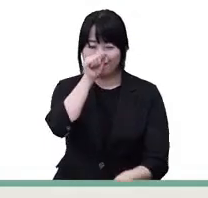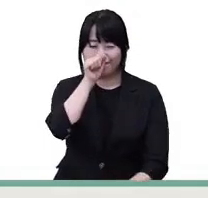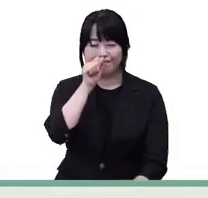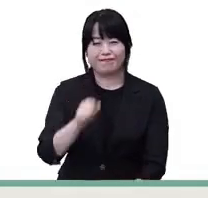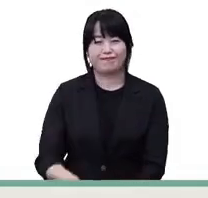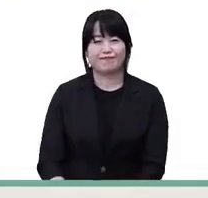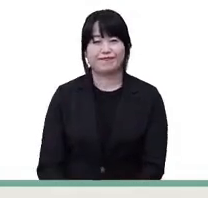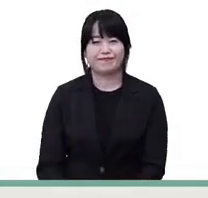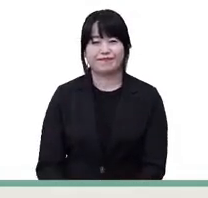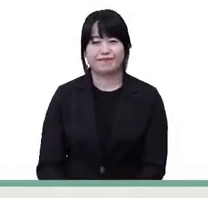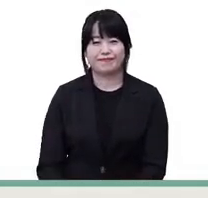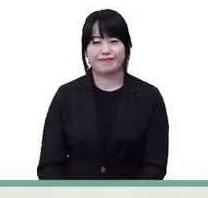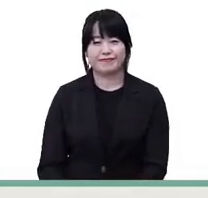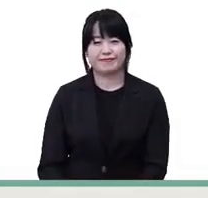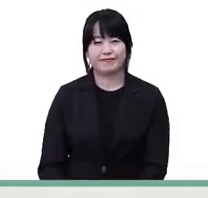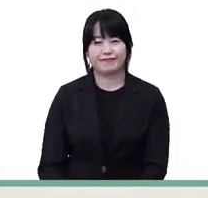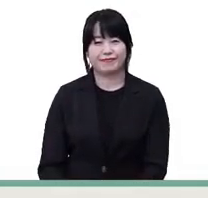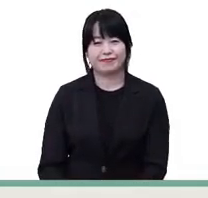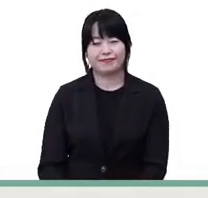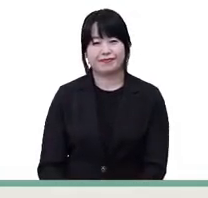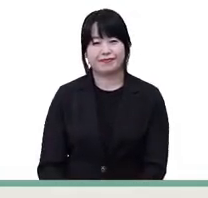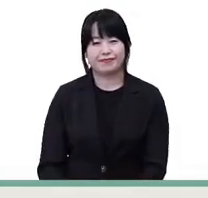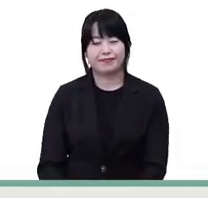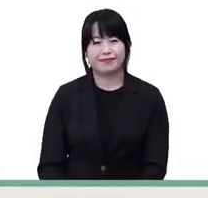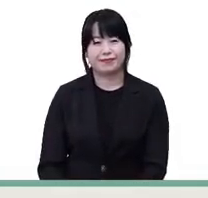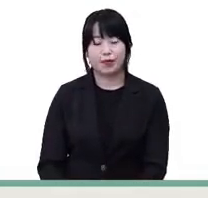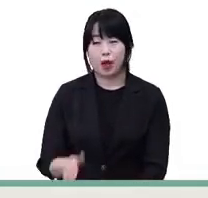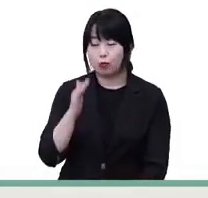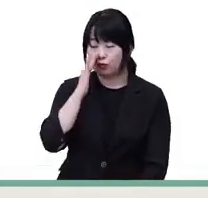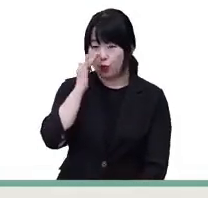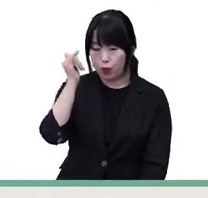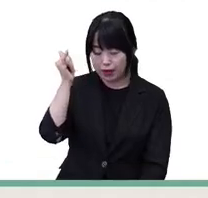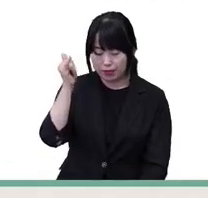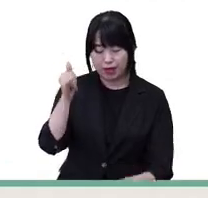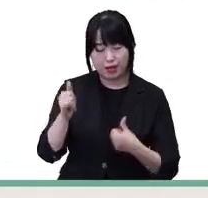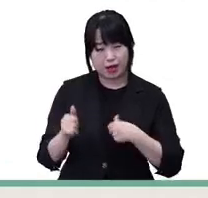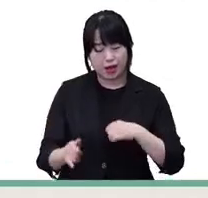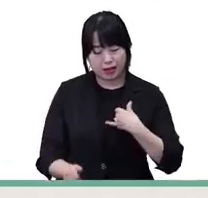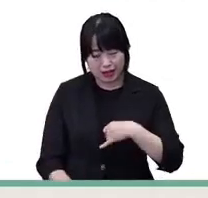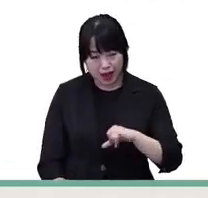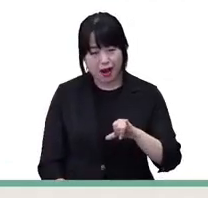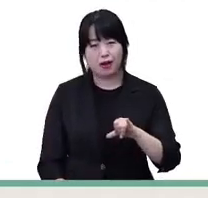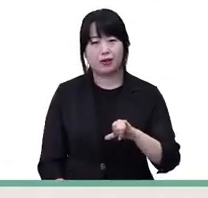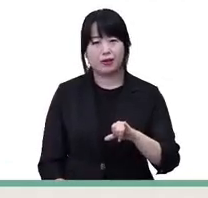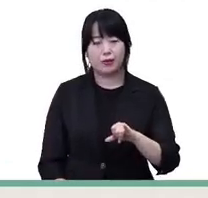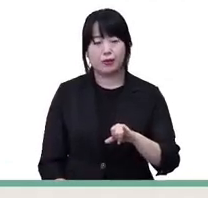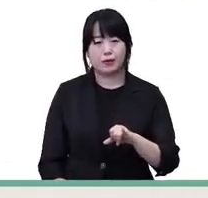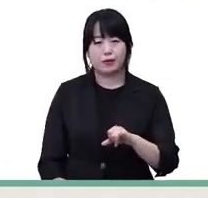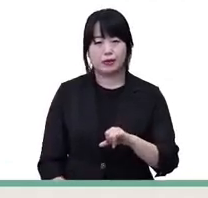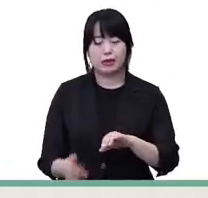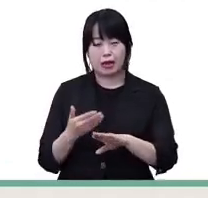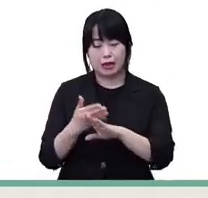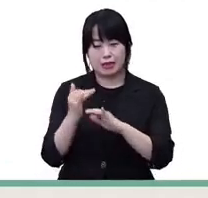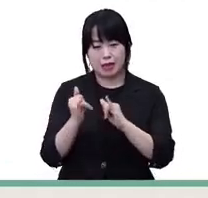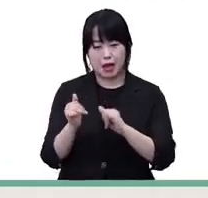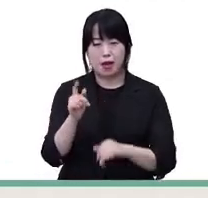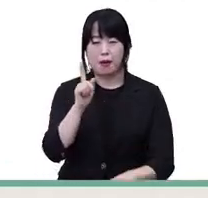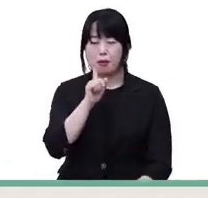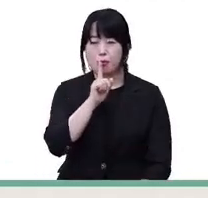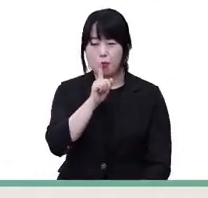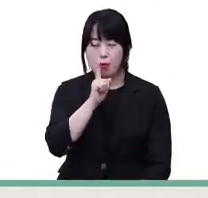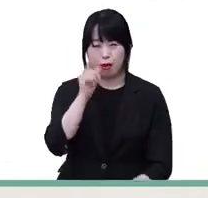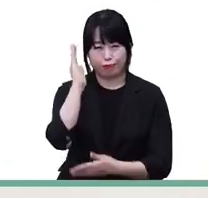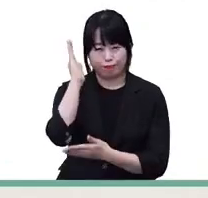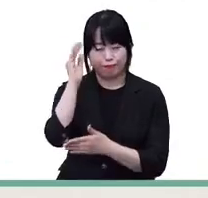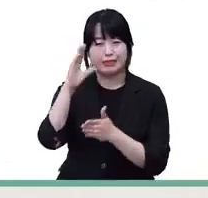것 같습니다. 그래서 부모님들, 자녀분들 모두 상대방의 말에 귀를 기울여